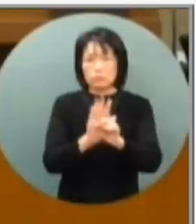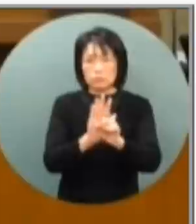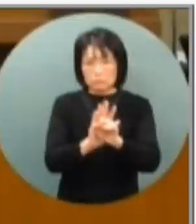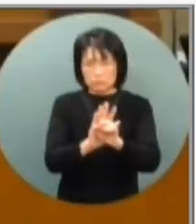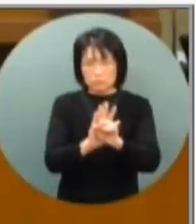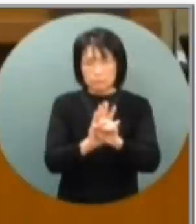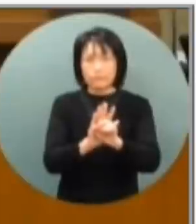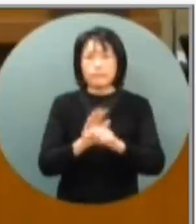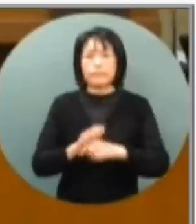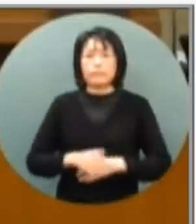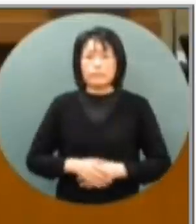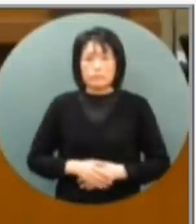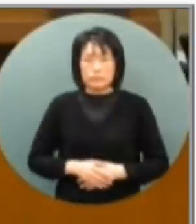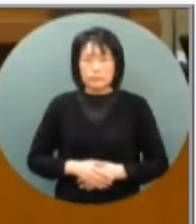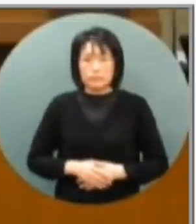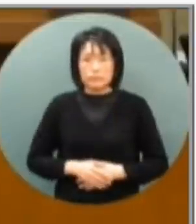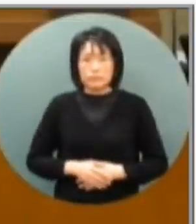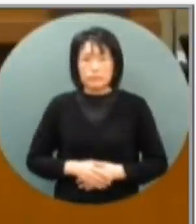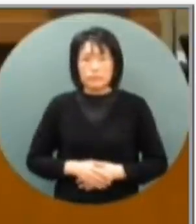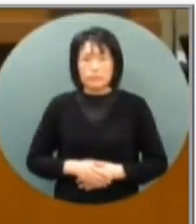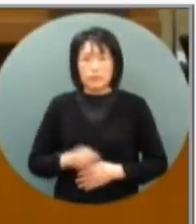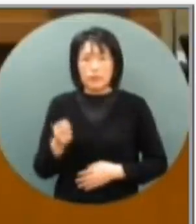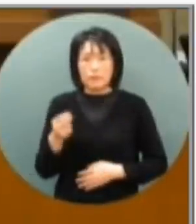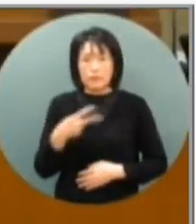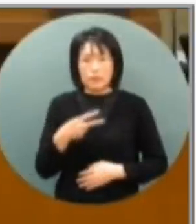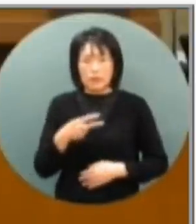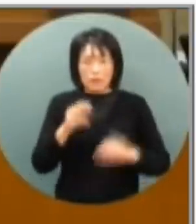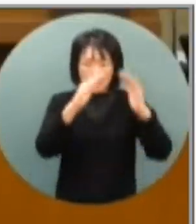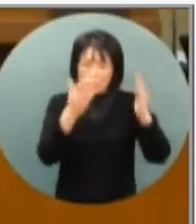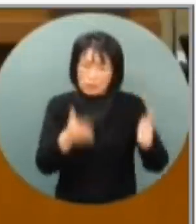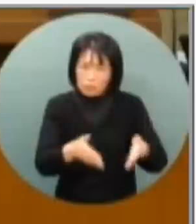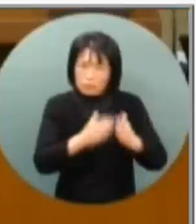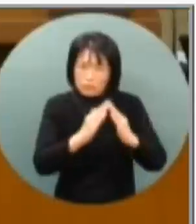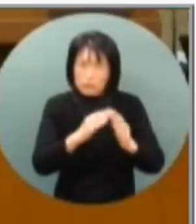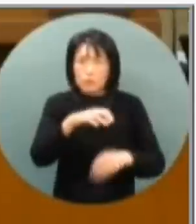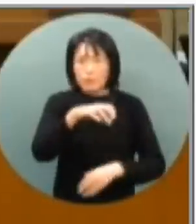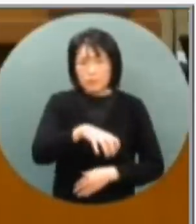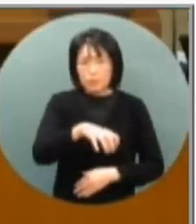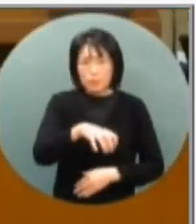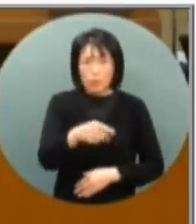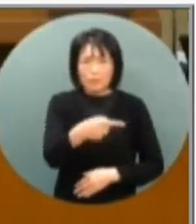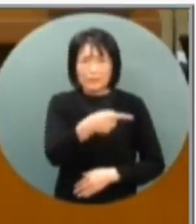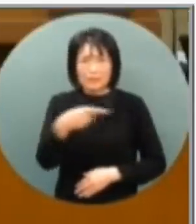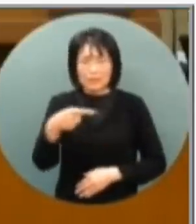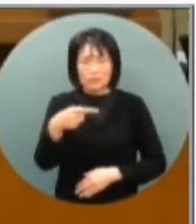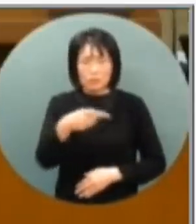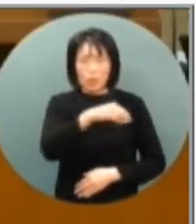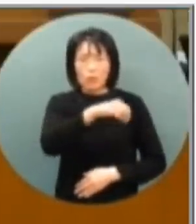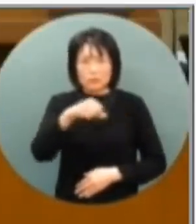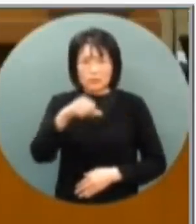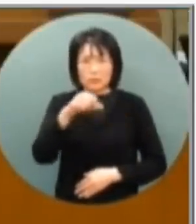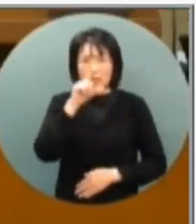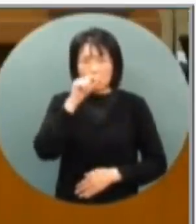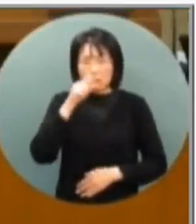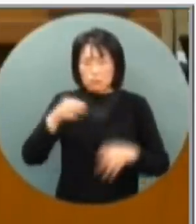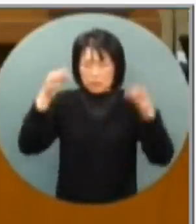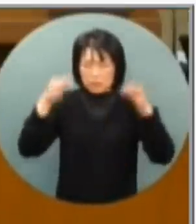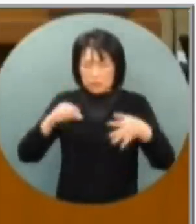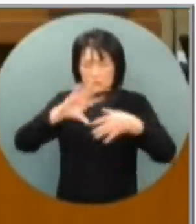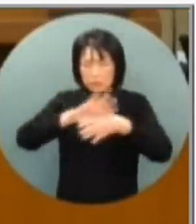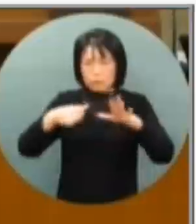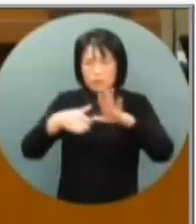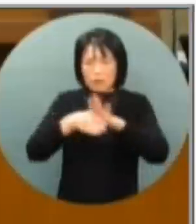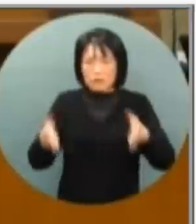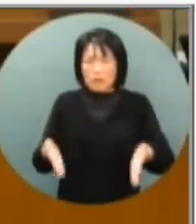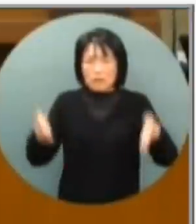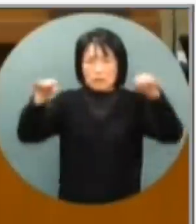と、それから、場所もですね、一等地を用意させていただいて、鳥木文化会館 の、 あの正面のところ